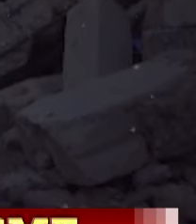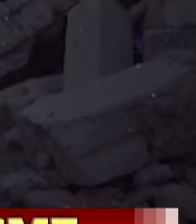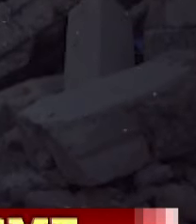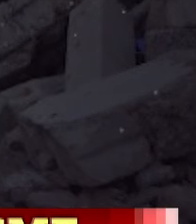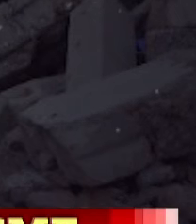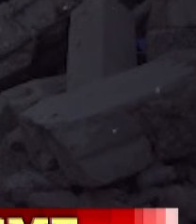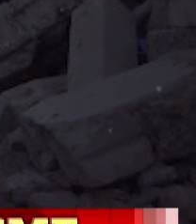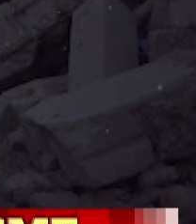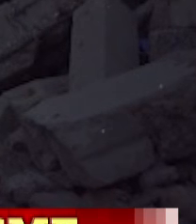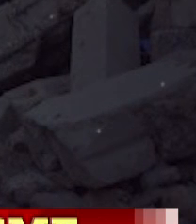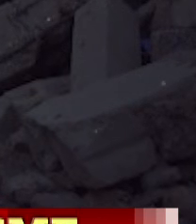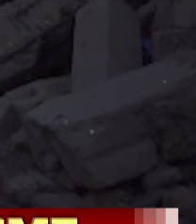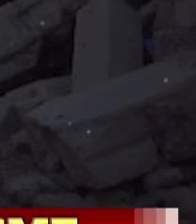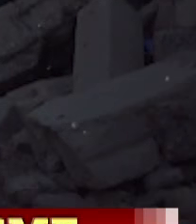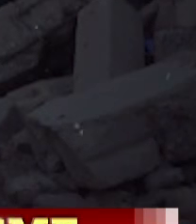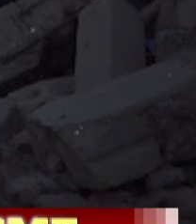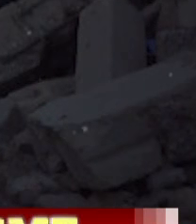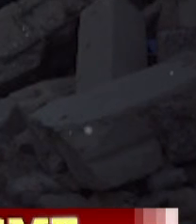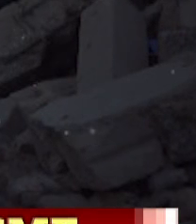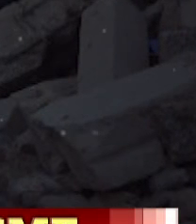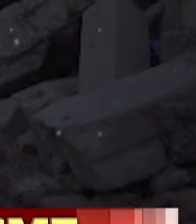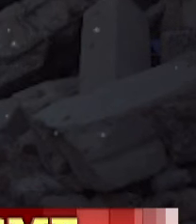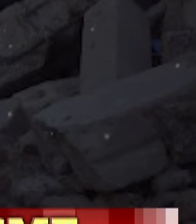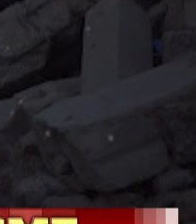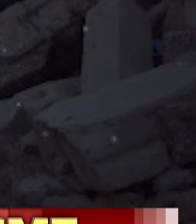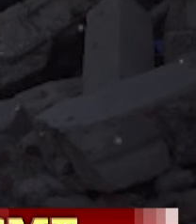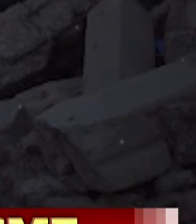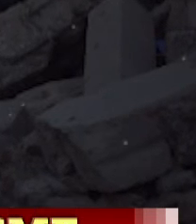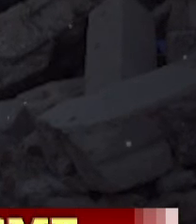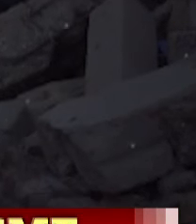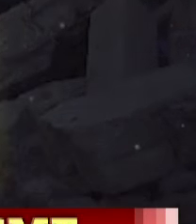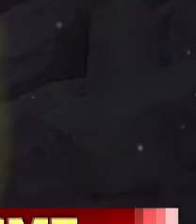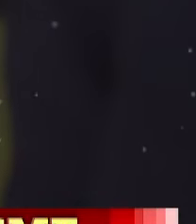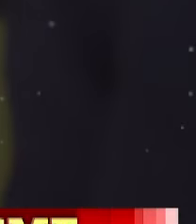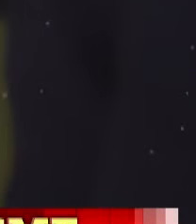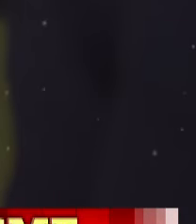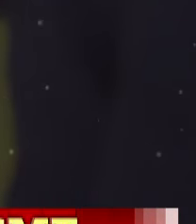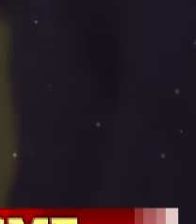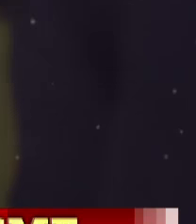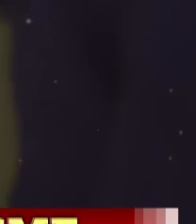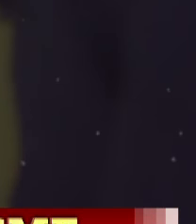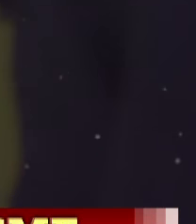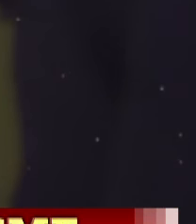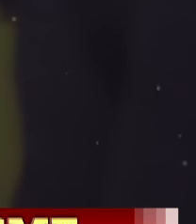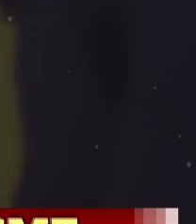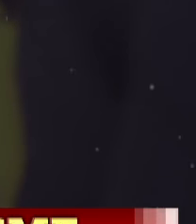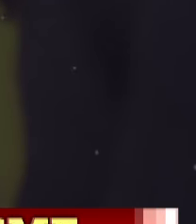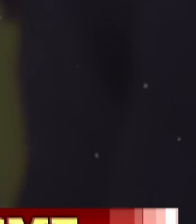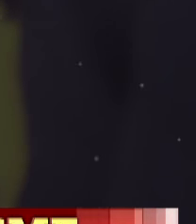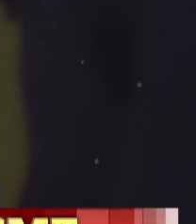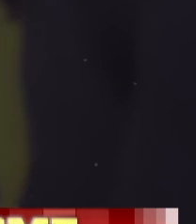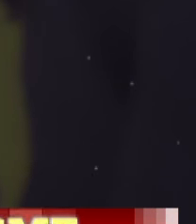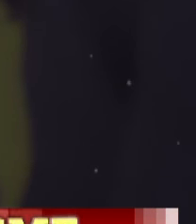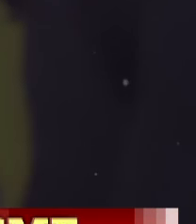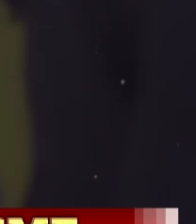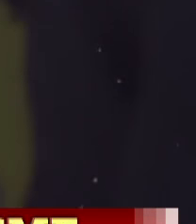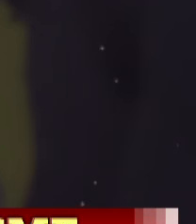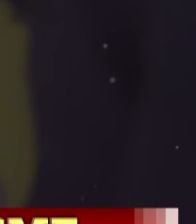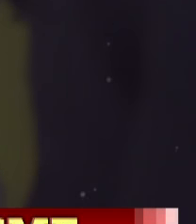Yerini al yüreğimde, yerini al, gül beyaz gül